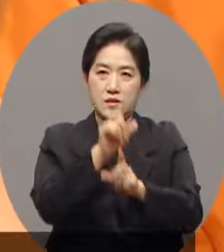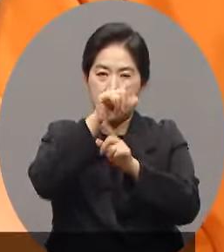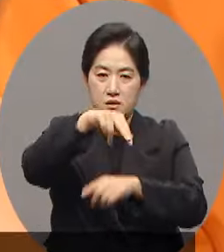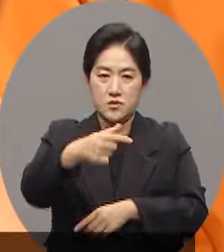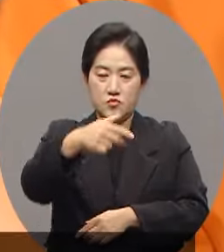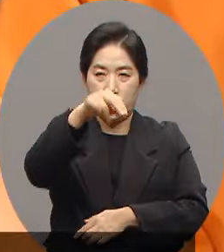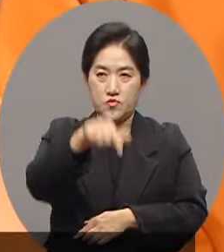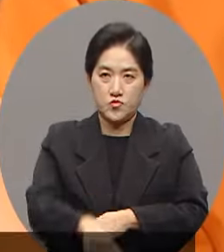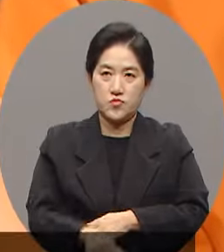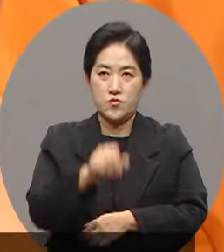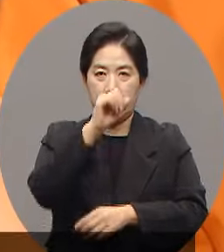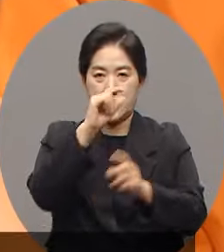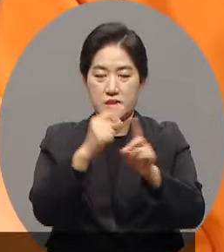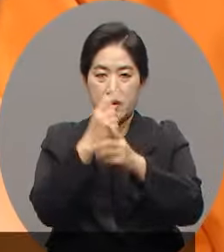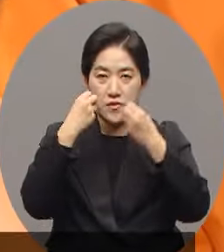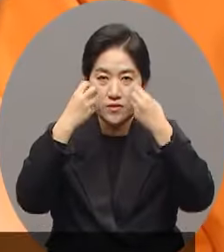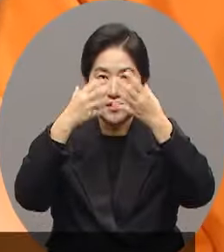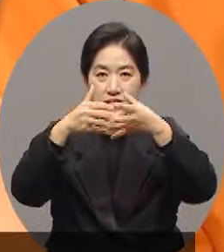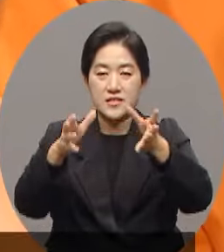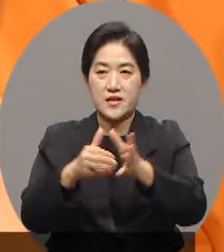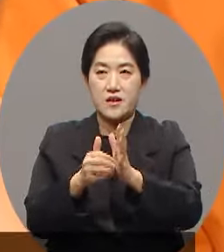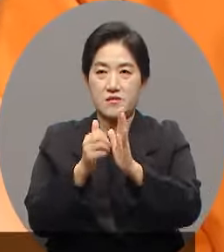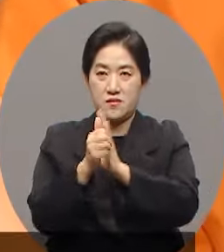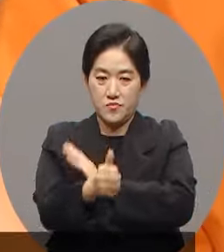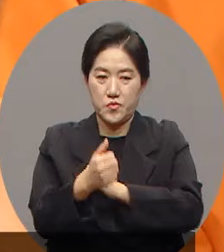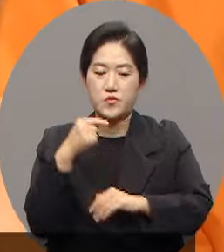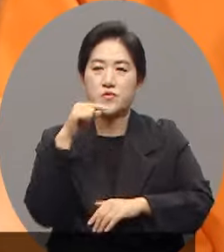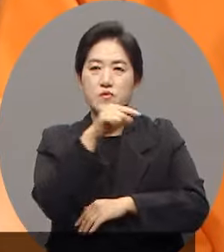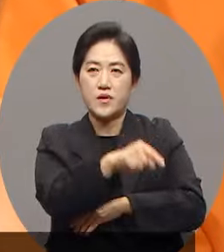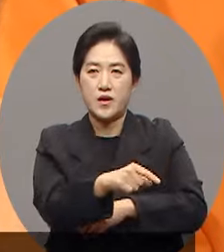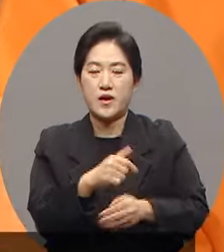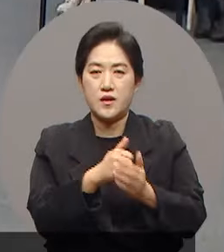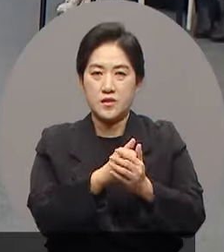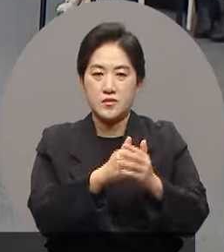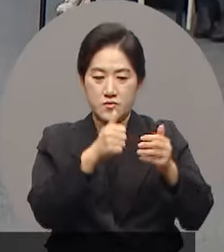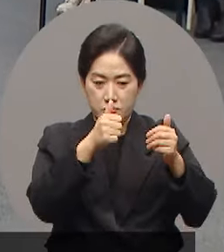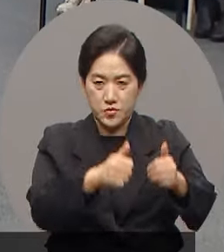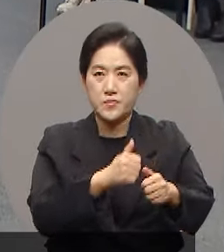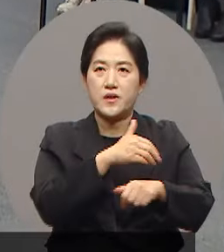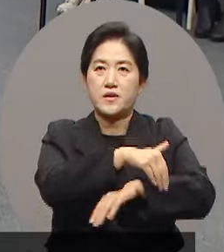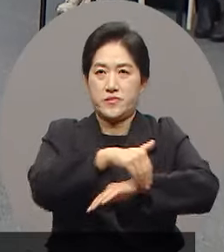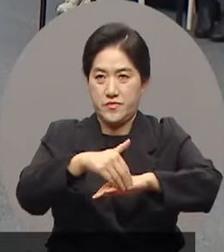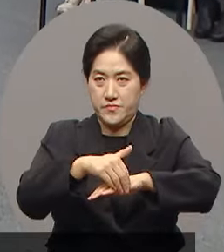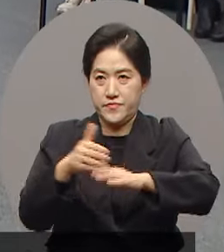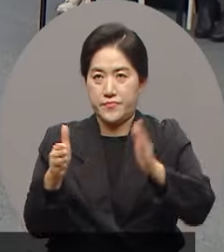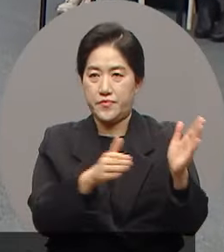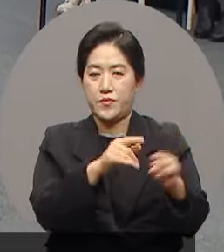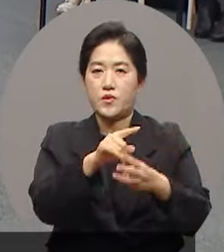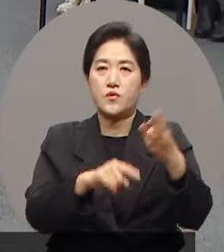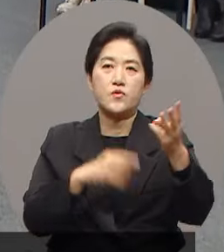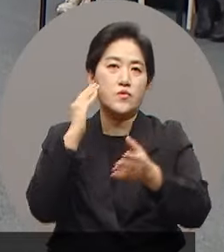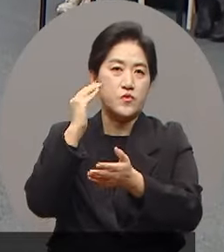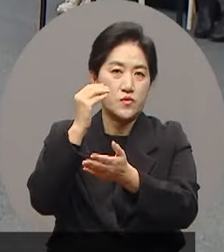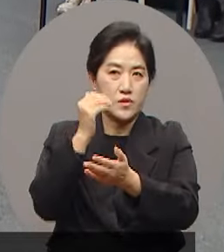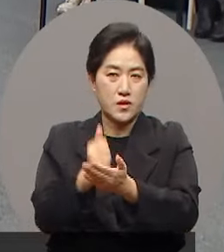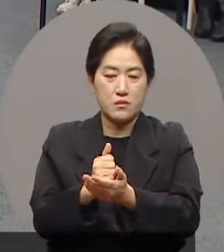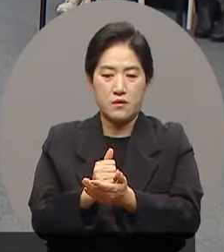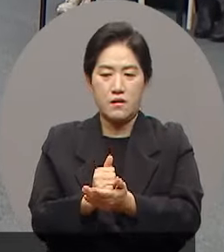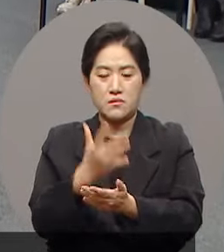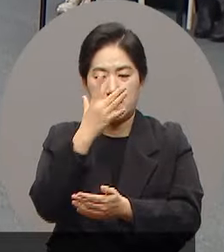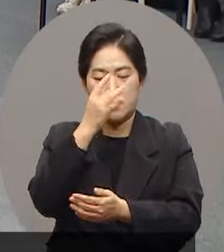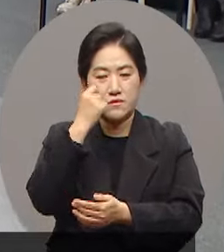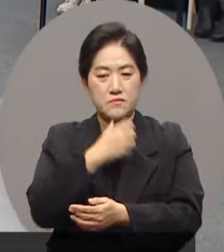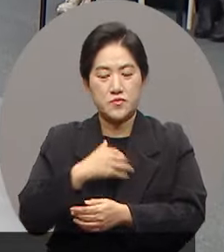이준석 개혁신당 대표 역시 빈소를 찾아 조문할 계획이라고 밝혔습니다. 한편 윤석열 대통령은 비보를